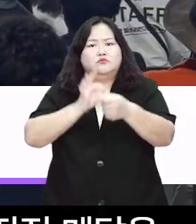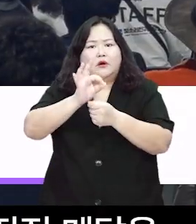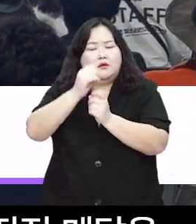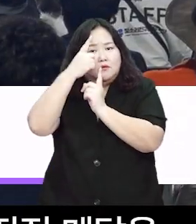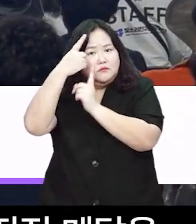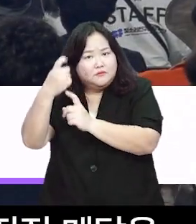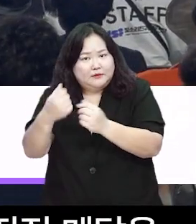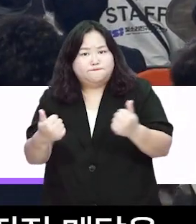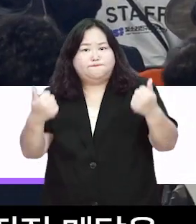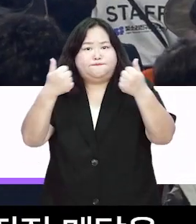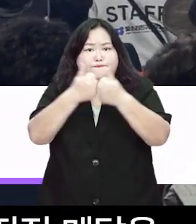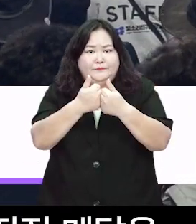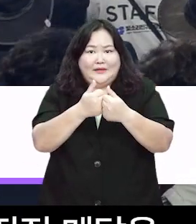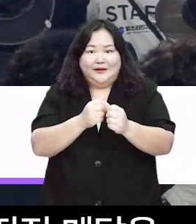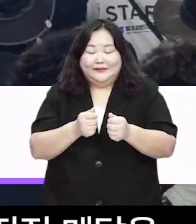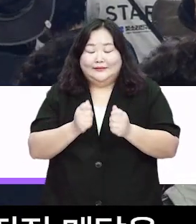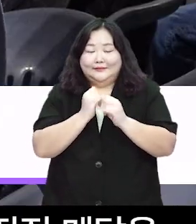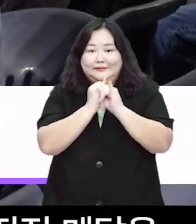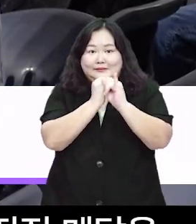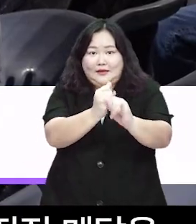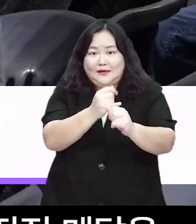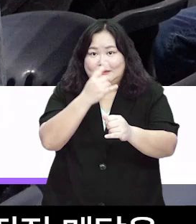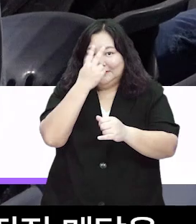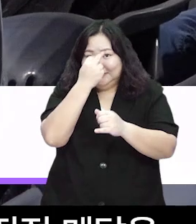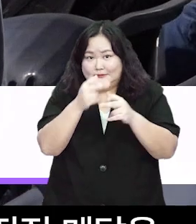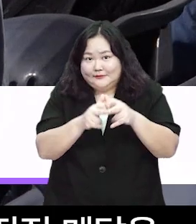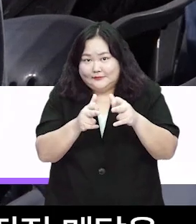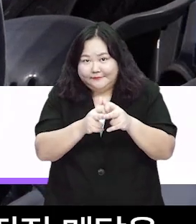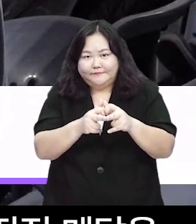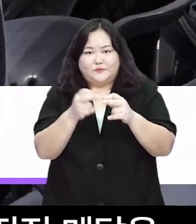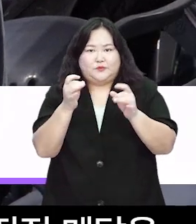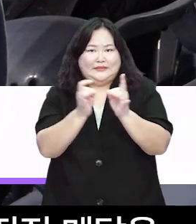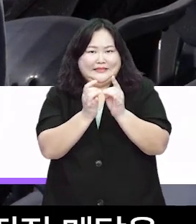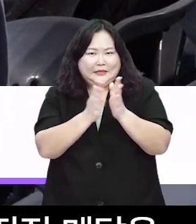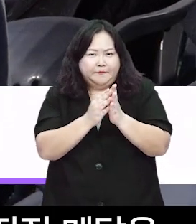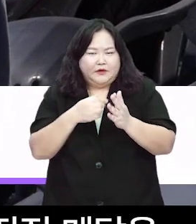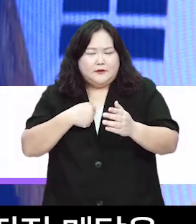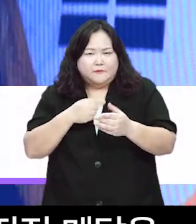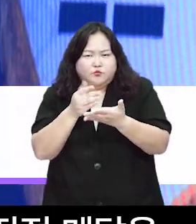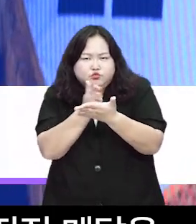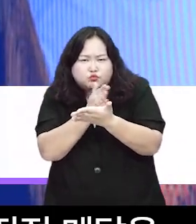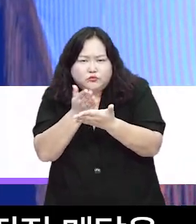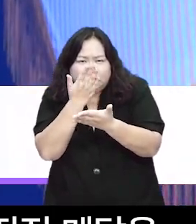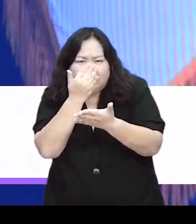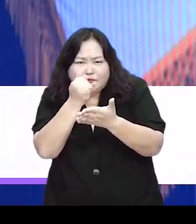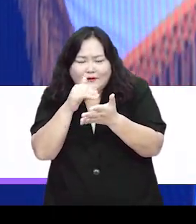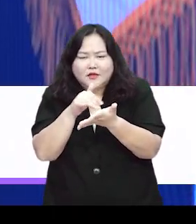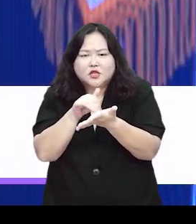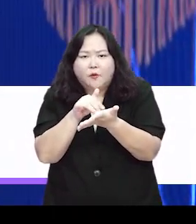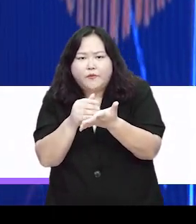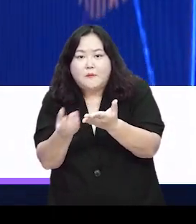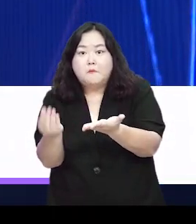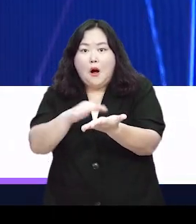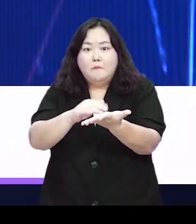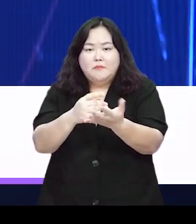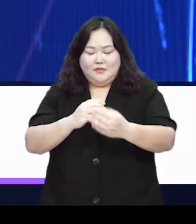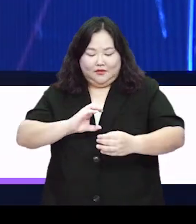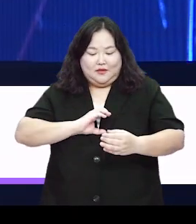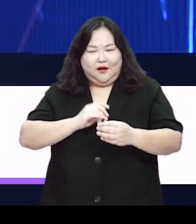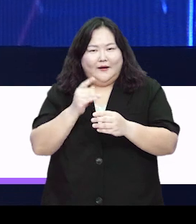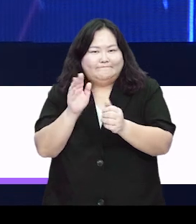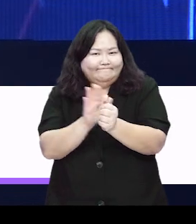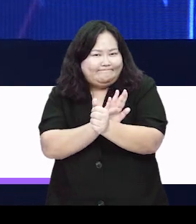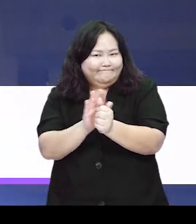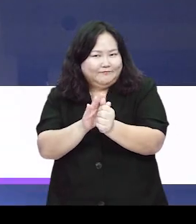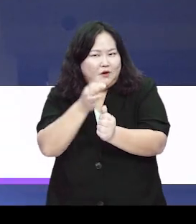한편 이번 10주년 대회는 입상자가 받게 되는 메달에 시각장 입상자가 직접 메달을 분할 수 있도록 점자를